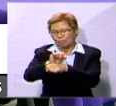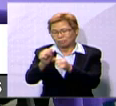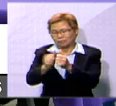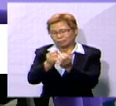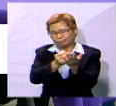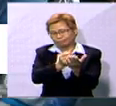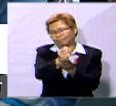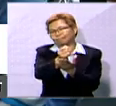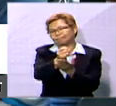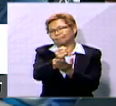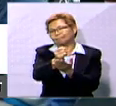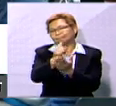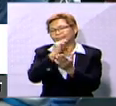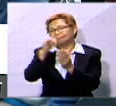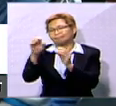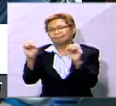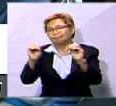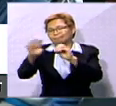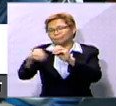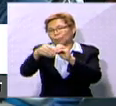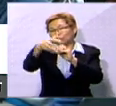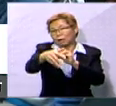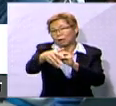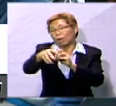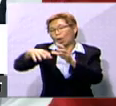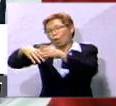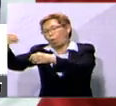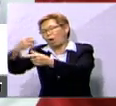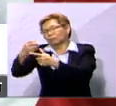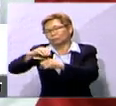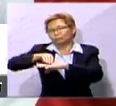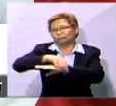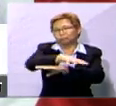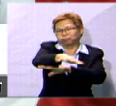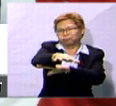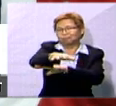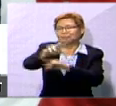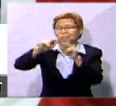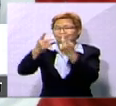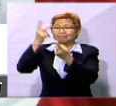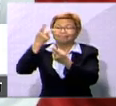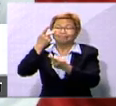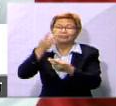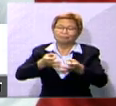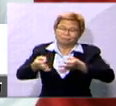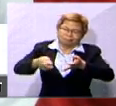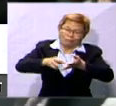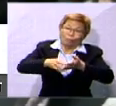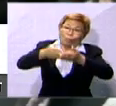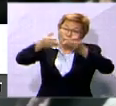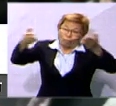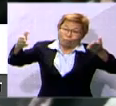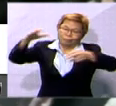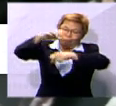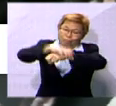dengan telus tanpa campur tangan pihak luar atau dipengaruhi mana-mana parti politik. Beliau mengulas laporan media